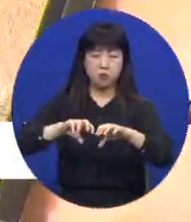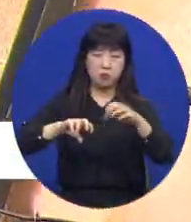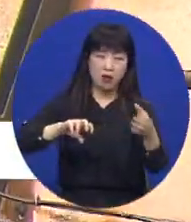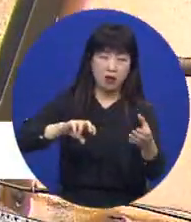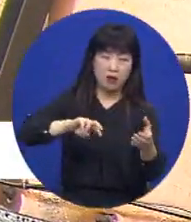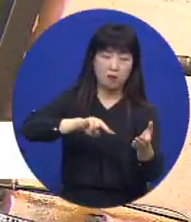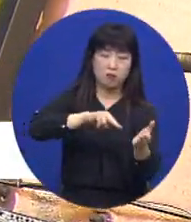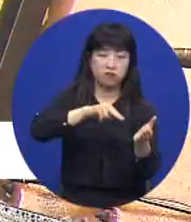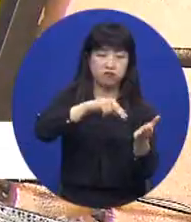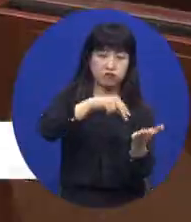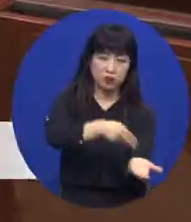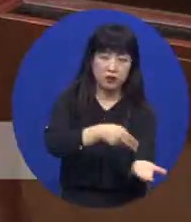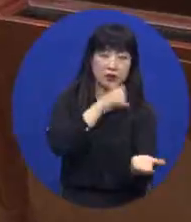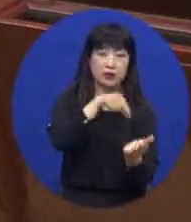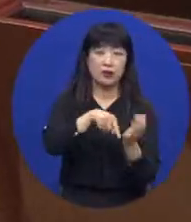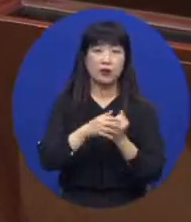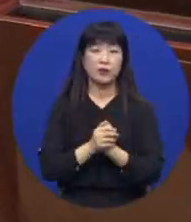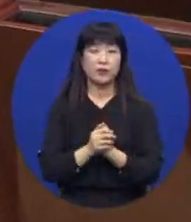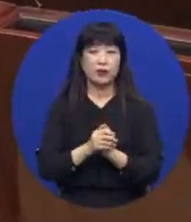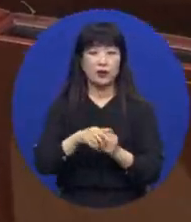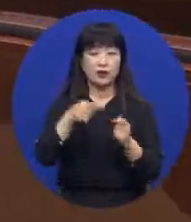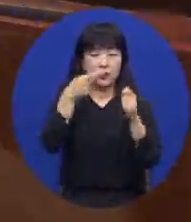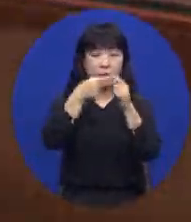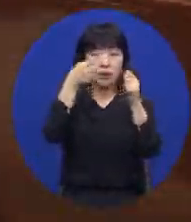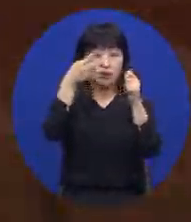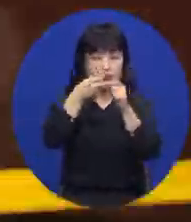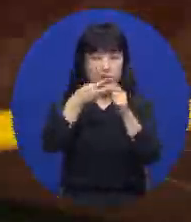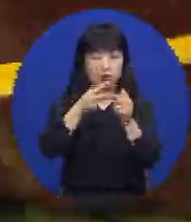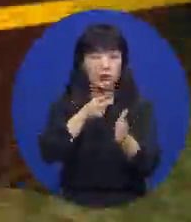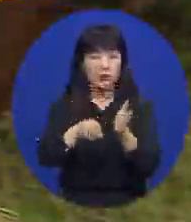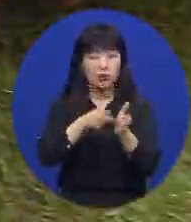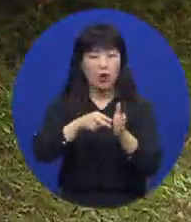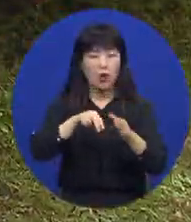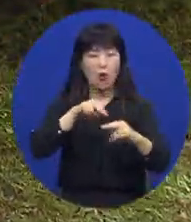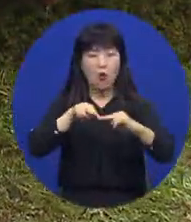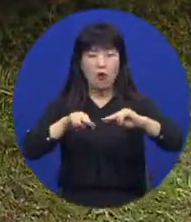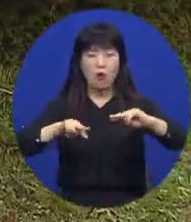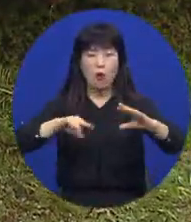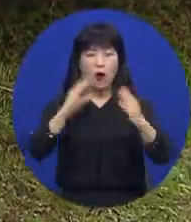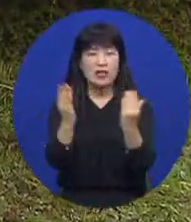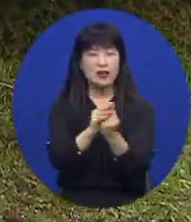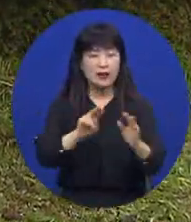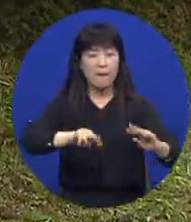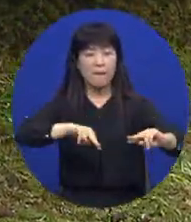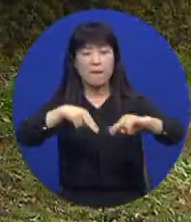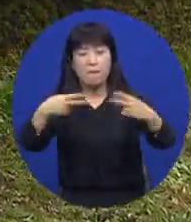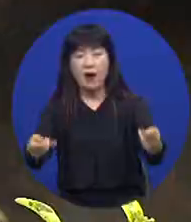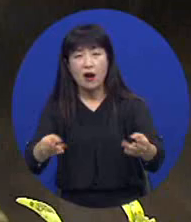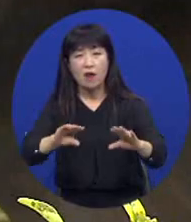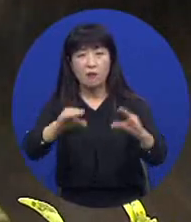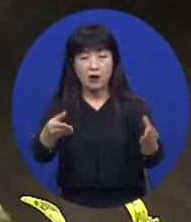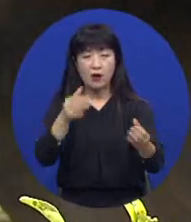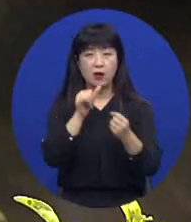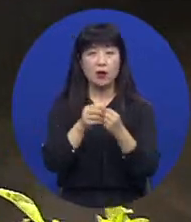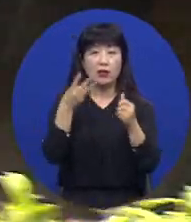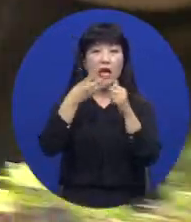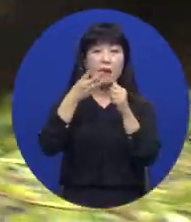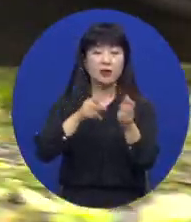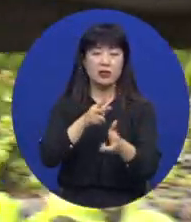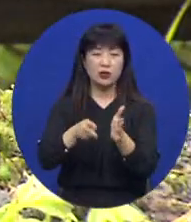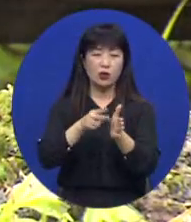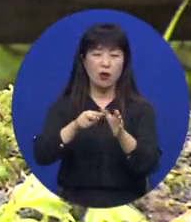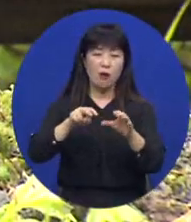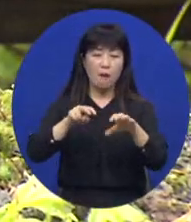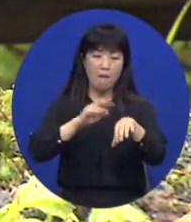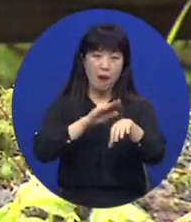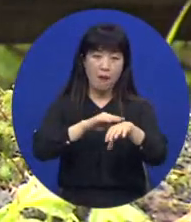옆으로 넘어졌습니다. 첫 번째와 두 번째 객차는 선로를 완전히 이탈해 옆으로 넘어졌고, 세 번째 객차는 왼쪽